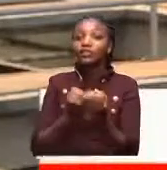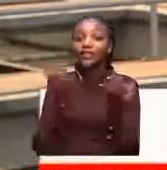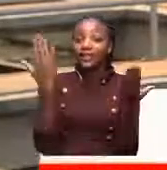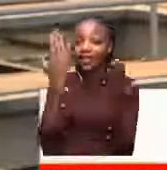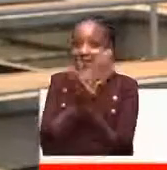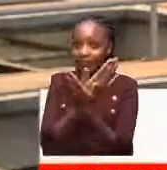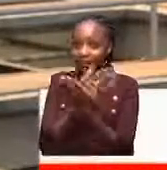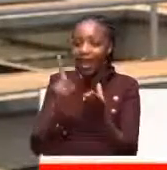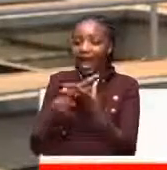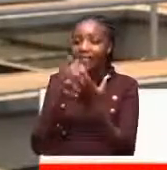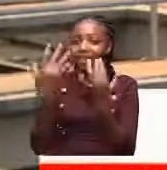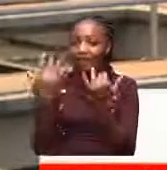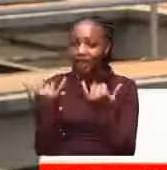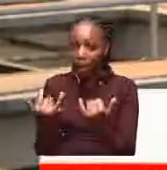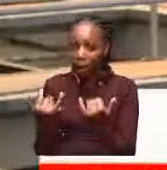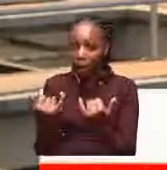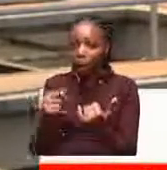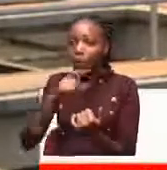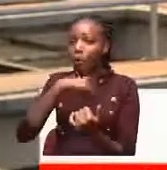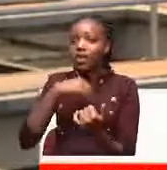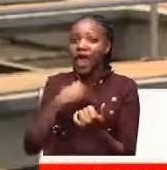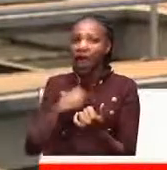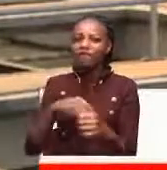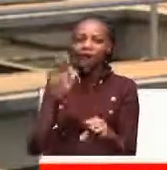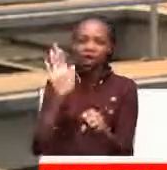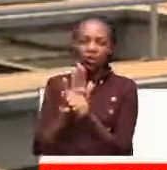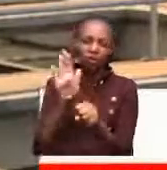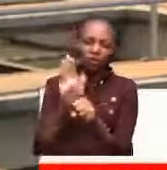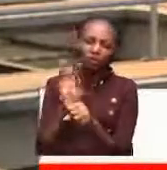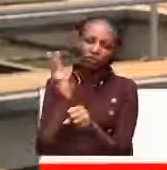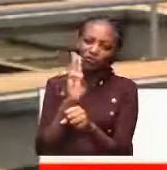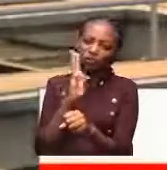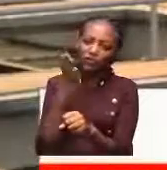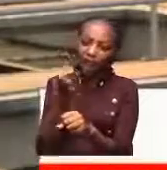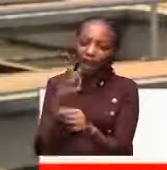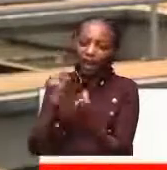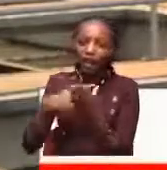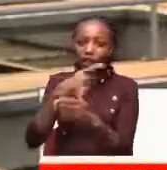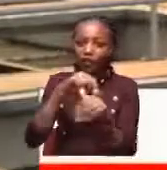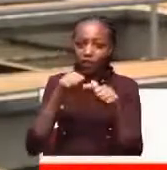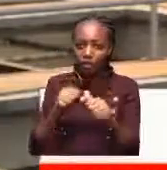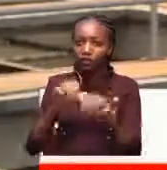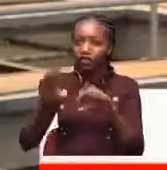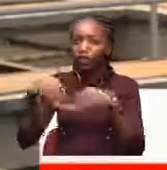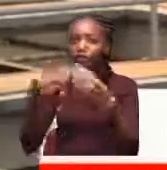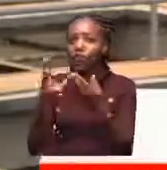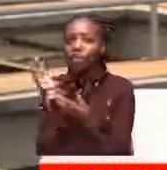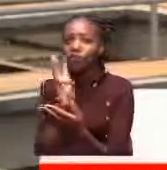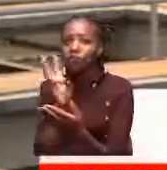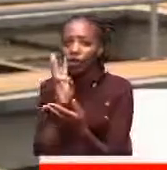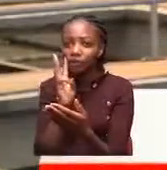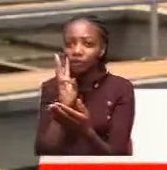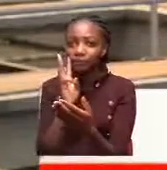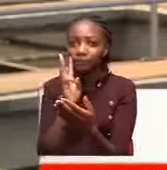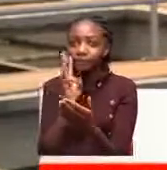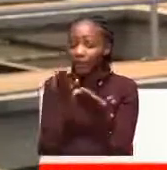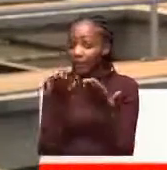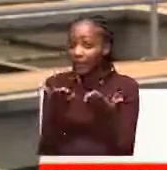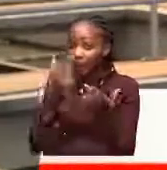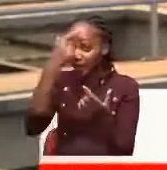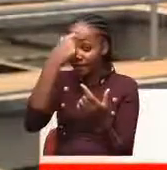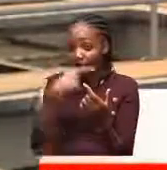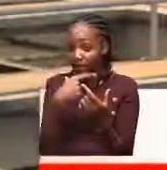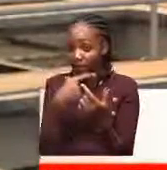and currently we are on full supply, so we shall continue to supply our water as per our rationing